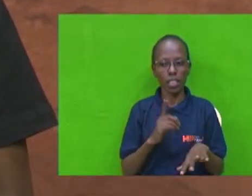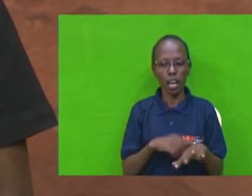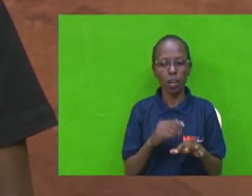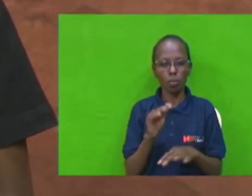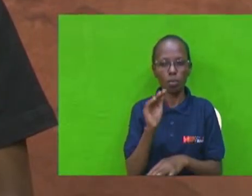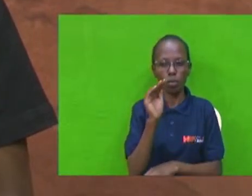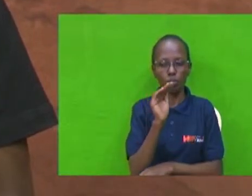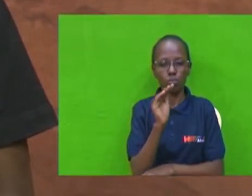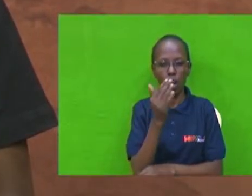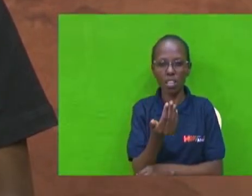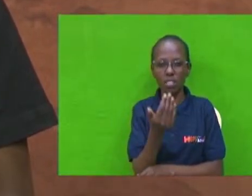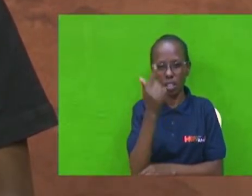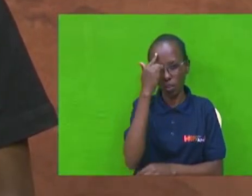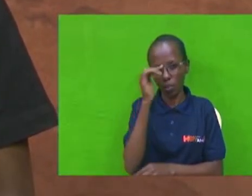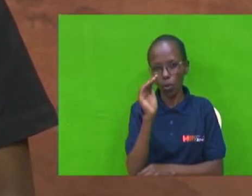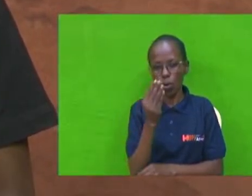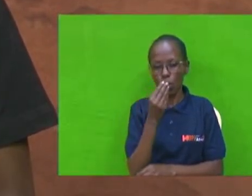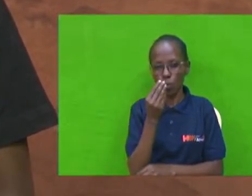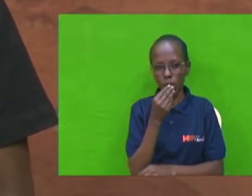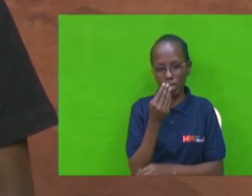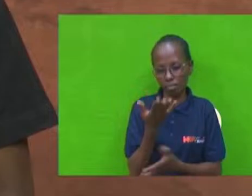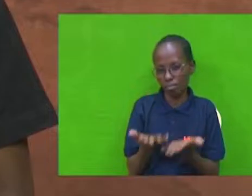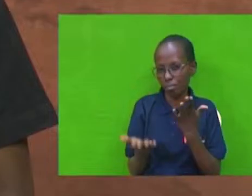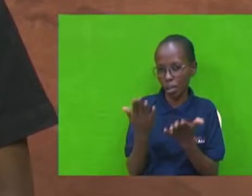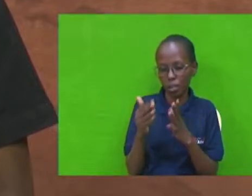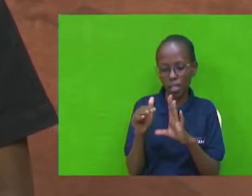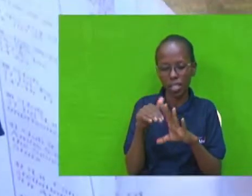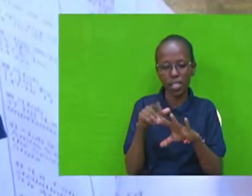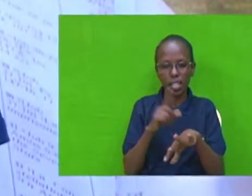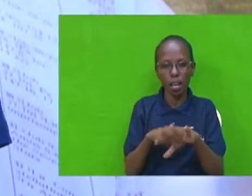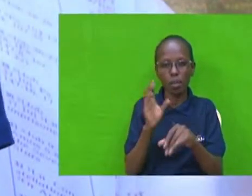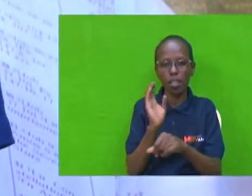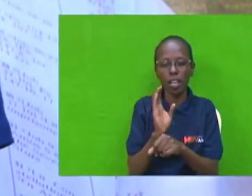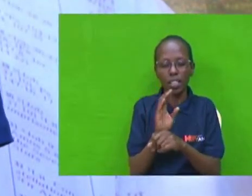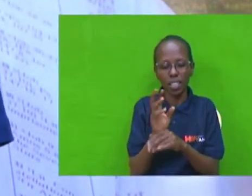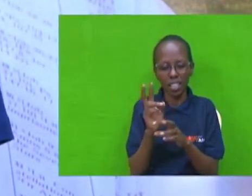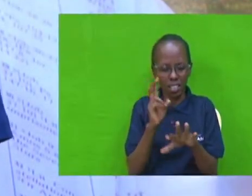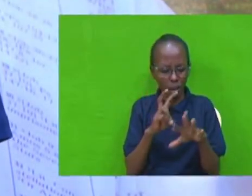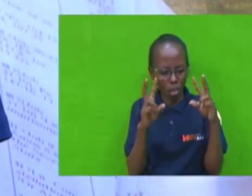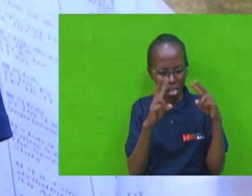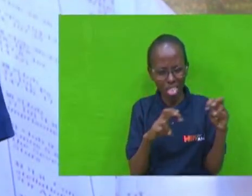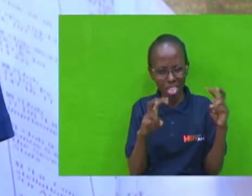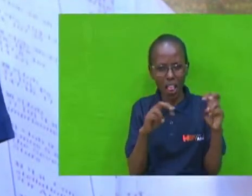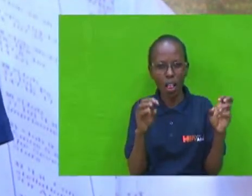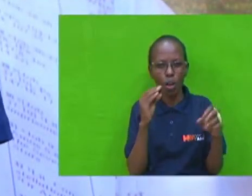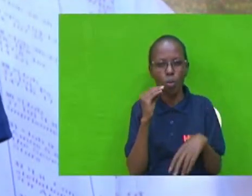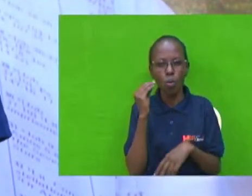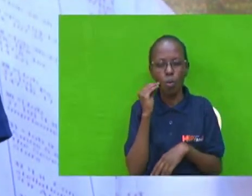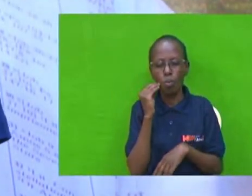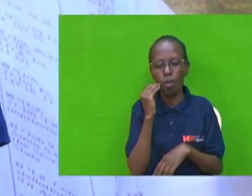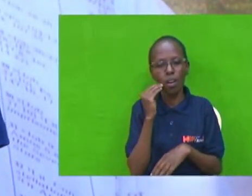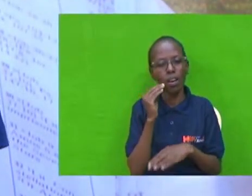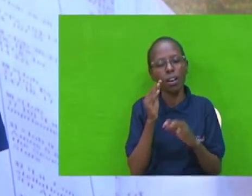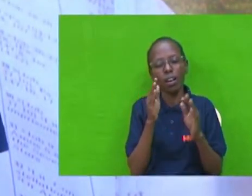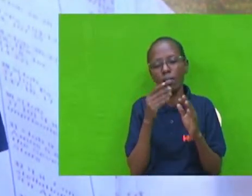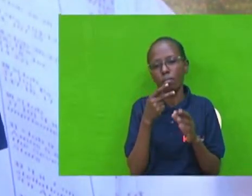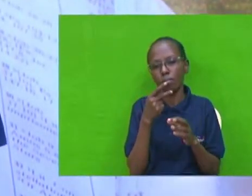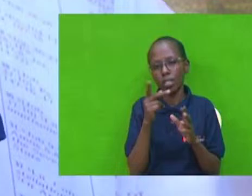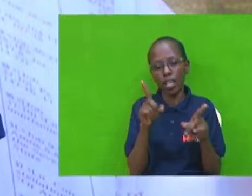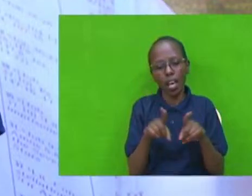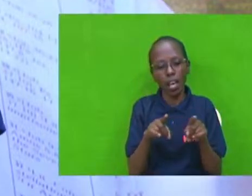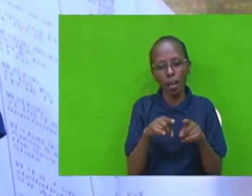hawali. Anamwona tu labda wenda akiomba akiwa kanisani. Lakini ukimchunguza akwambia hata nyumbani dadi wa aombi akifanya nini? Akila